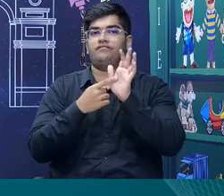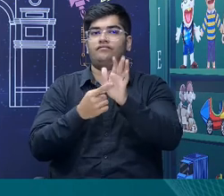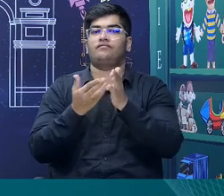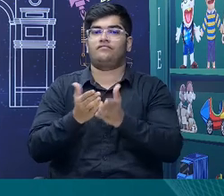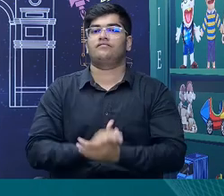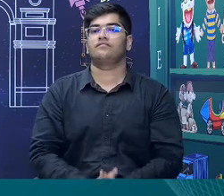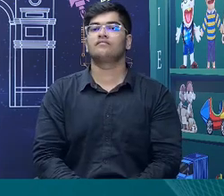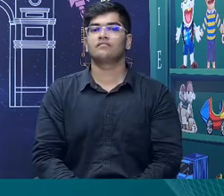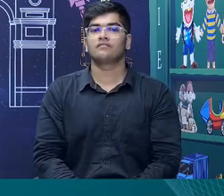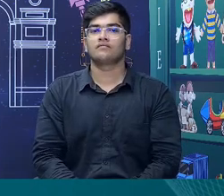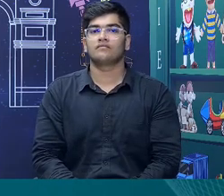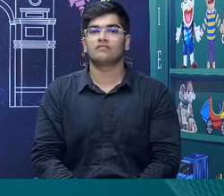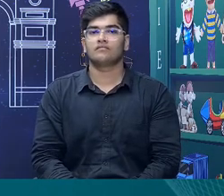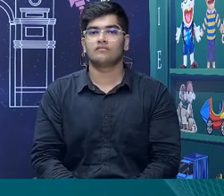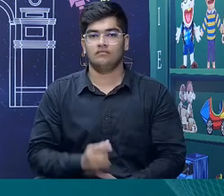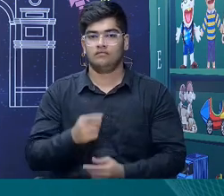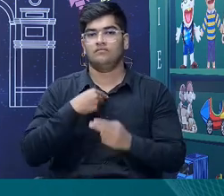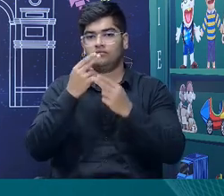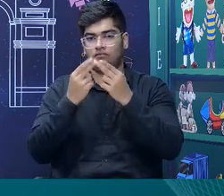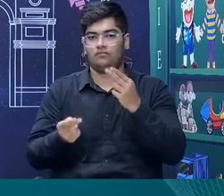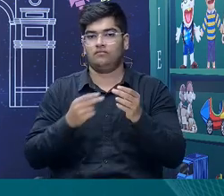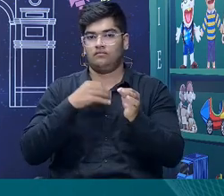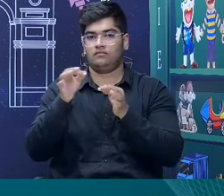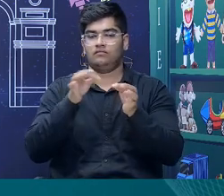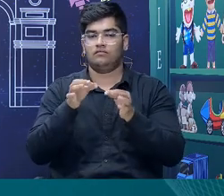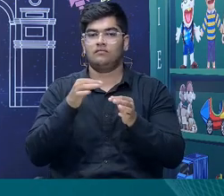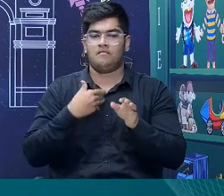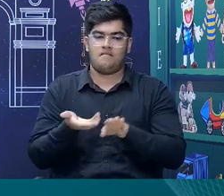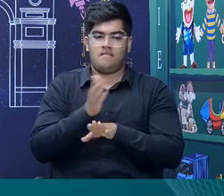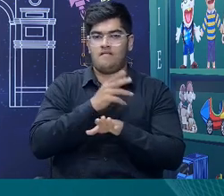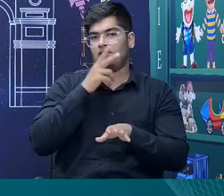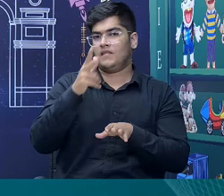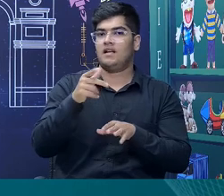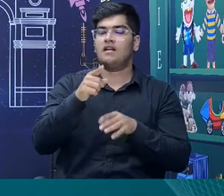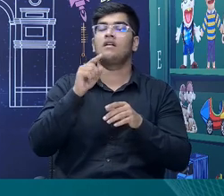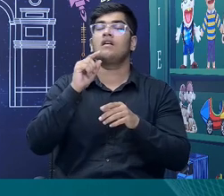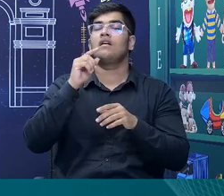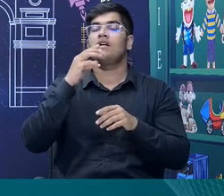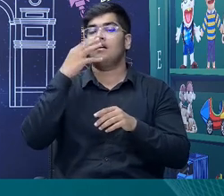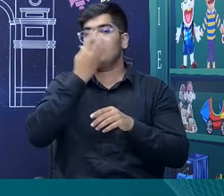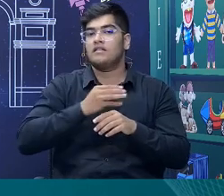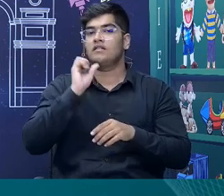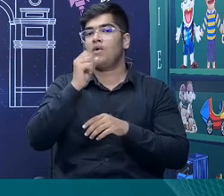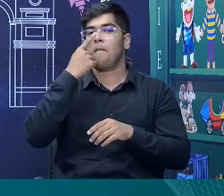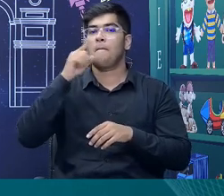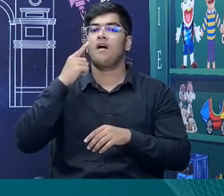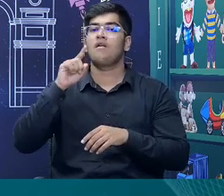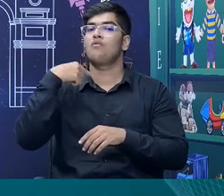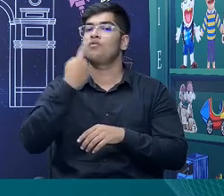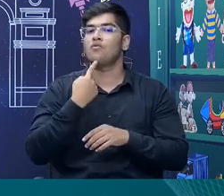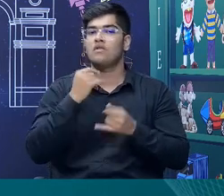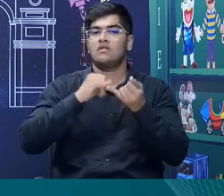तो यह कहानी मैं आपको सुनती हूं अभी मैंने आपको बताया की गणेश जी के माता पिता कौन है शिवा जी